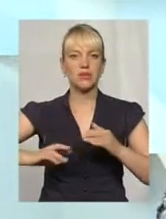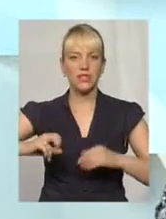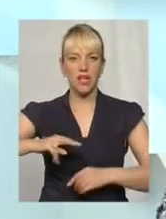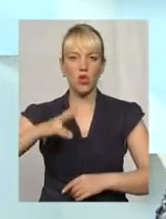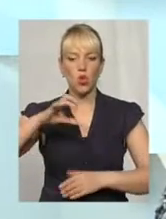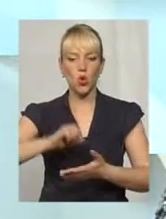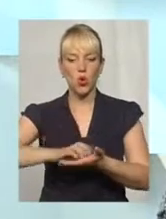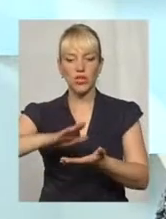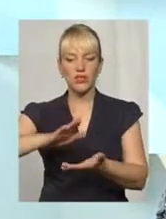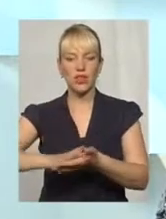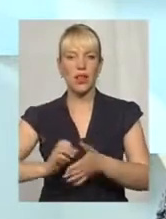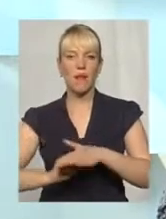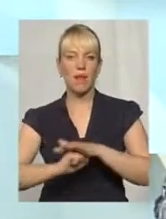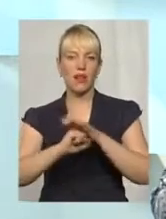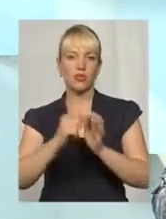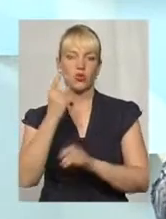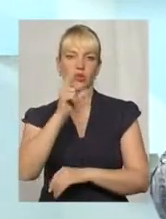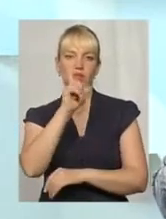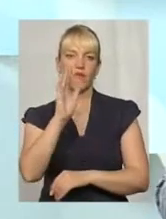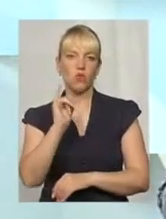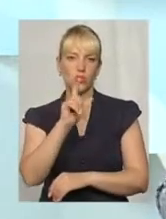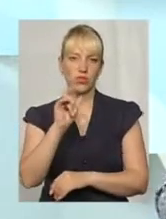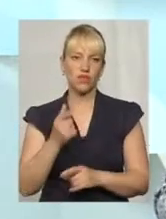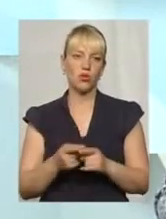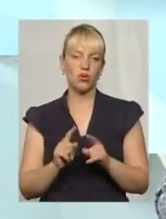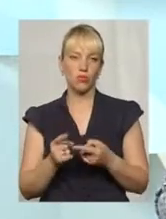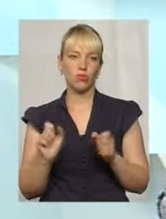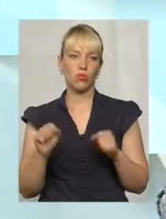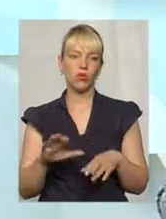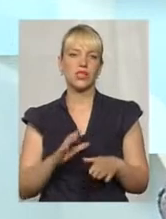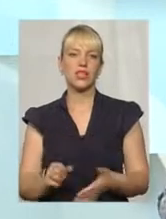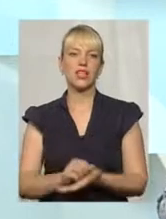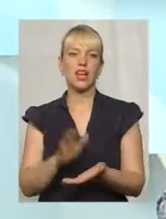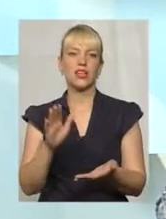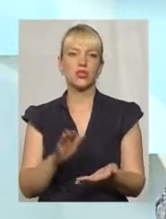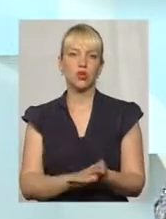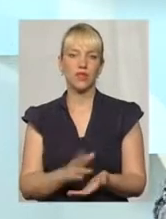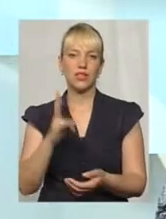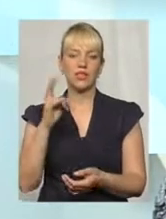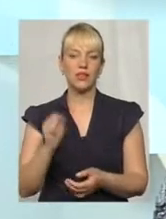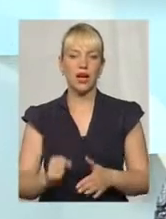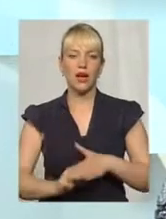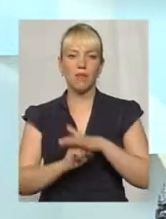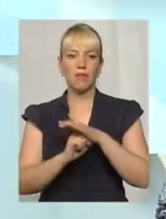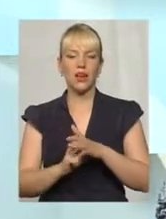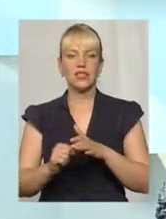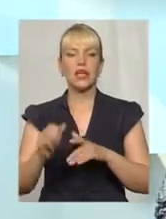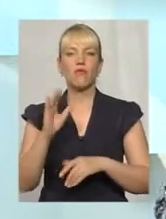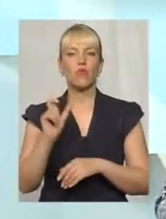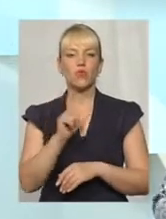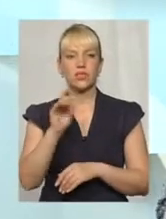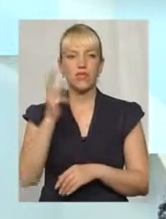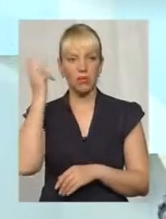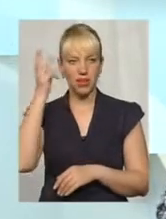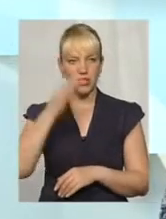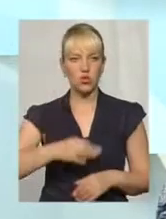на базі одного із вузів. Тому він може зареєструватись на базі одного із вузів Хмельницької